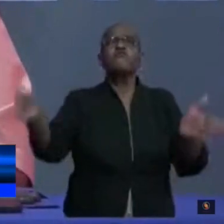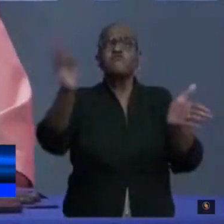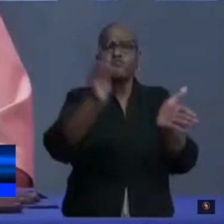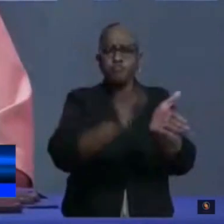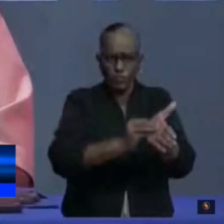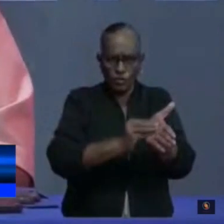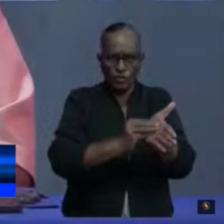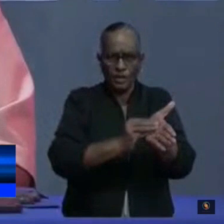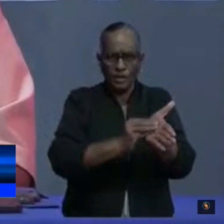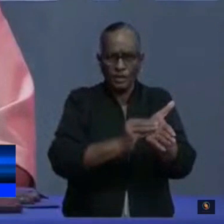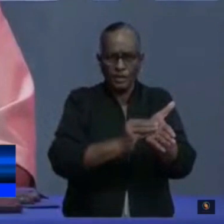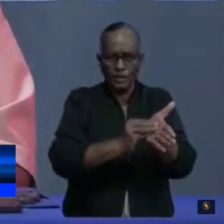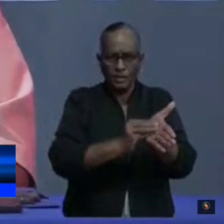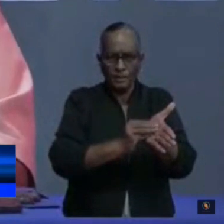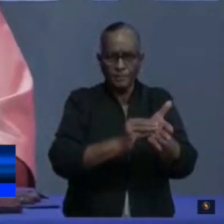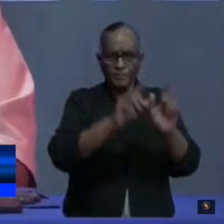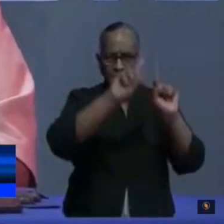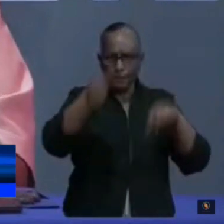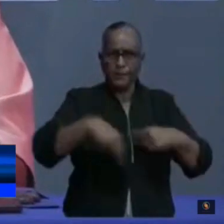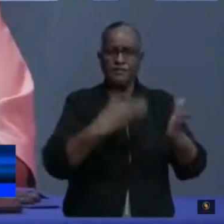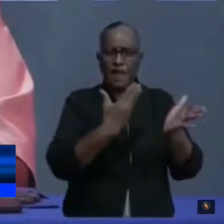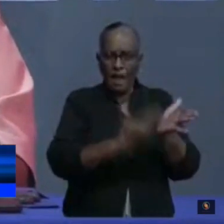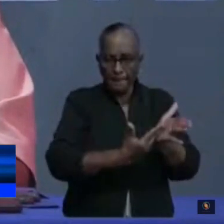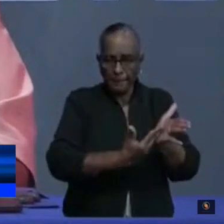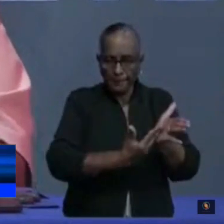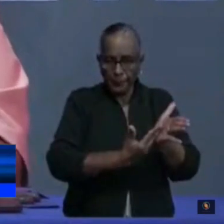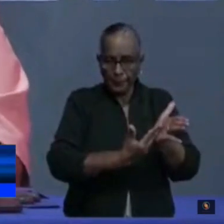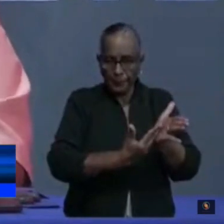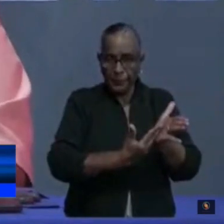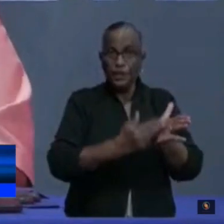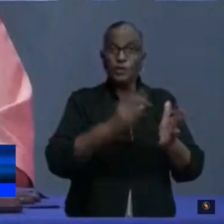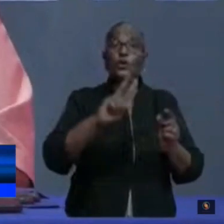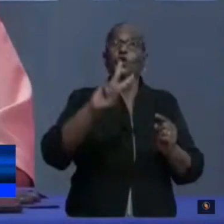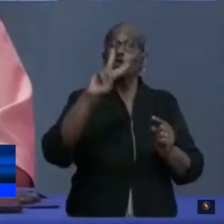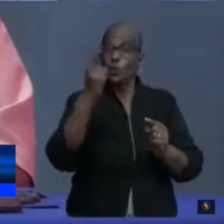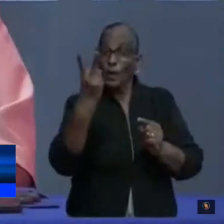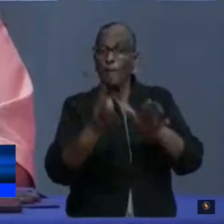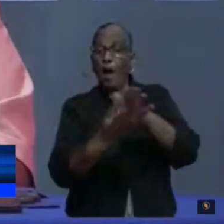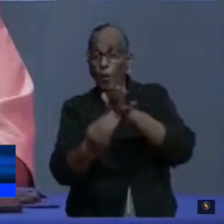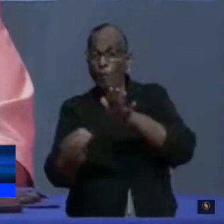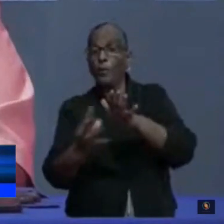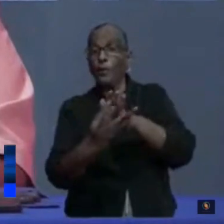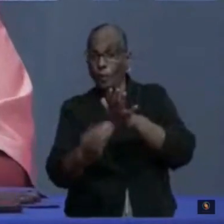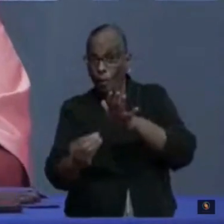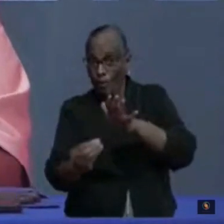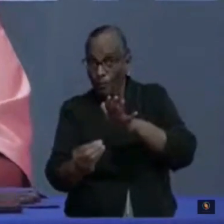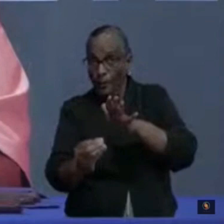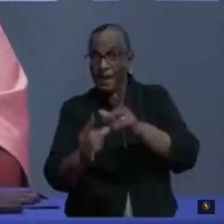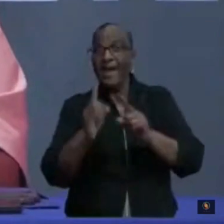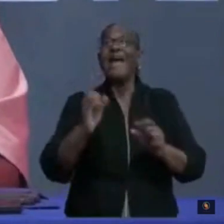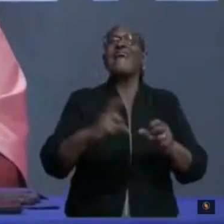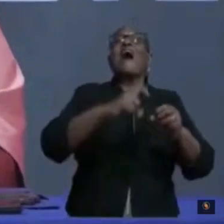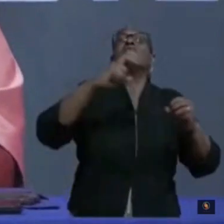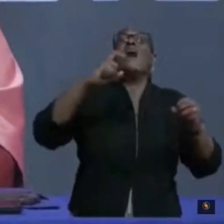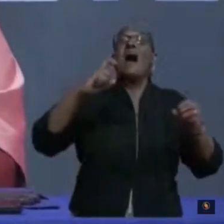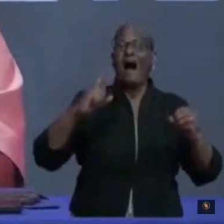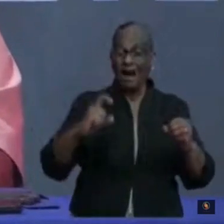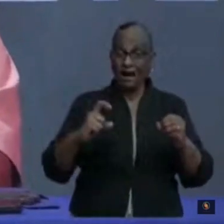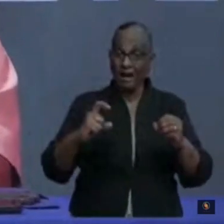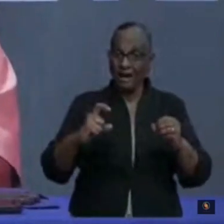u hebt. U krijgt een hardcopy vanaf maandag en afhankelijk van